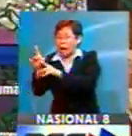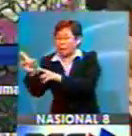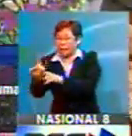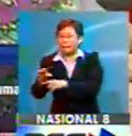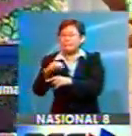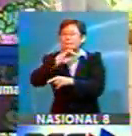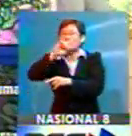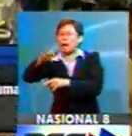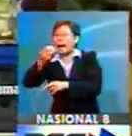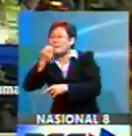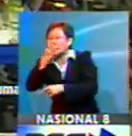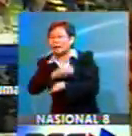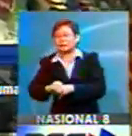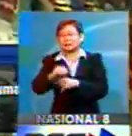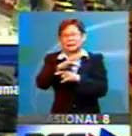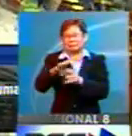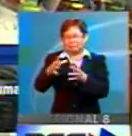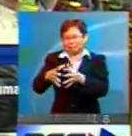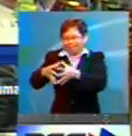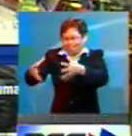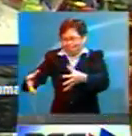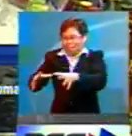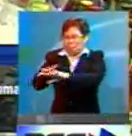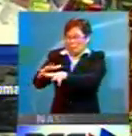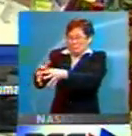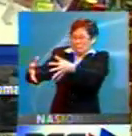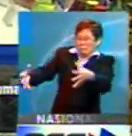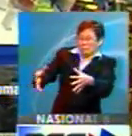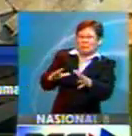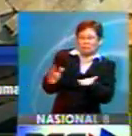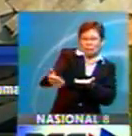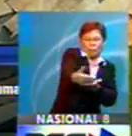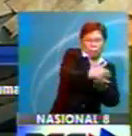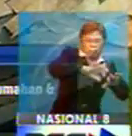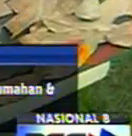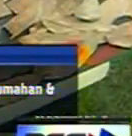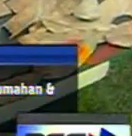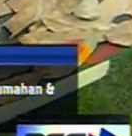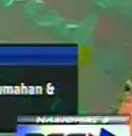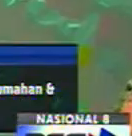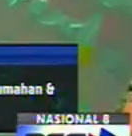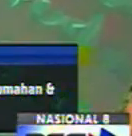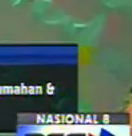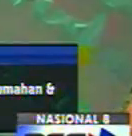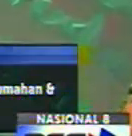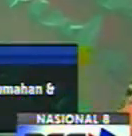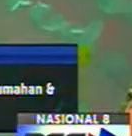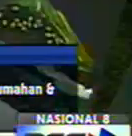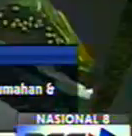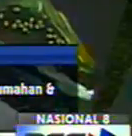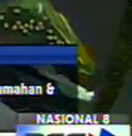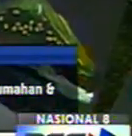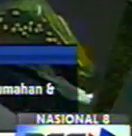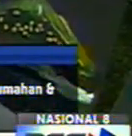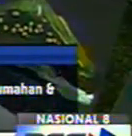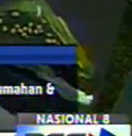sisa makanan dan sisa pukal. Kutipan sisa yang diasingkan akan dilaksana mengikut jadual yang ditetapkan oleh syarikat konsesi